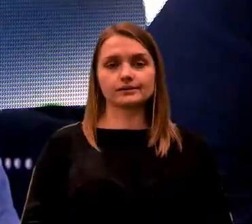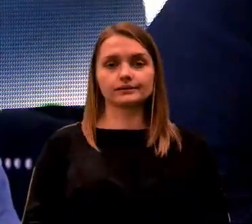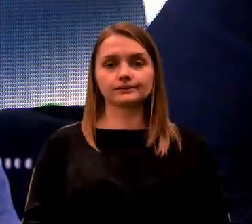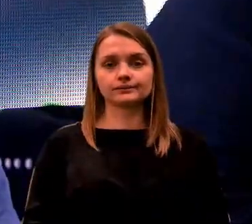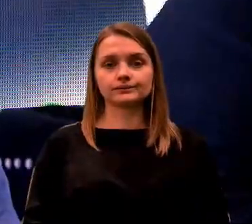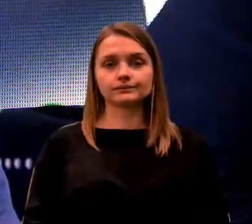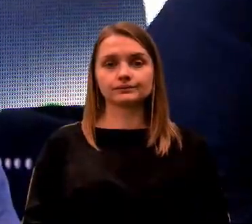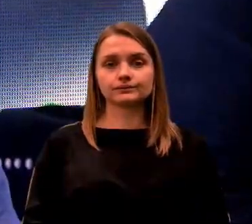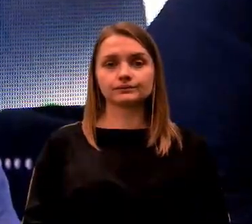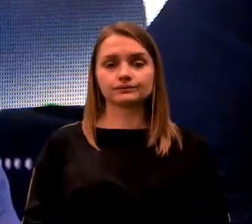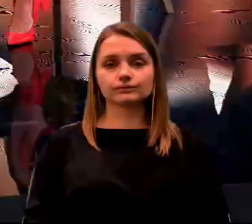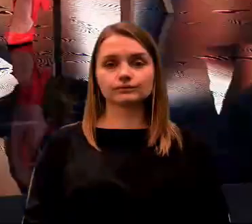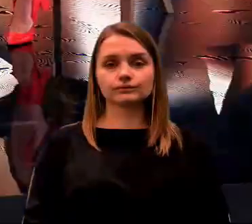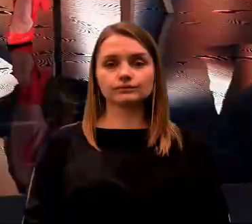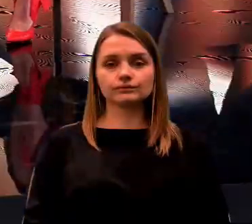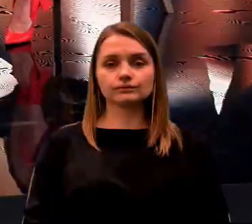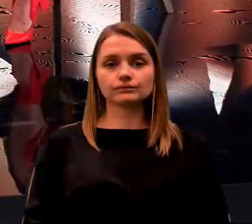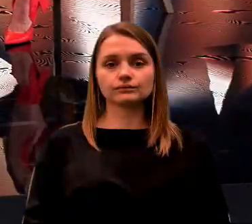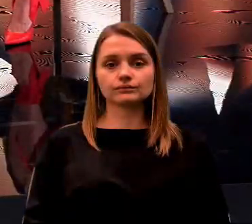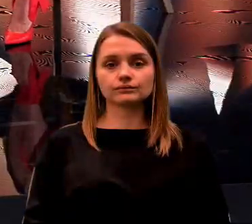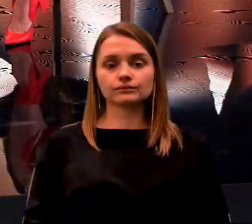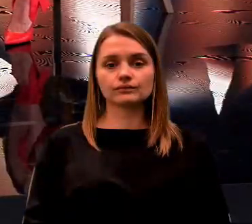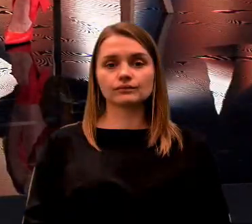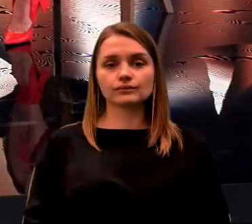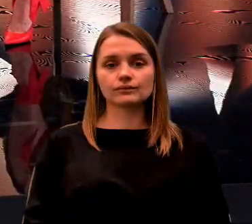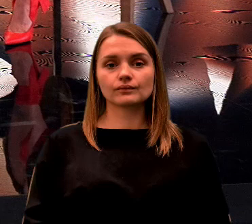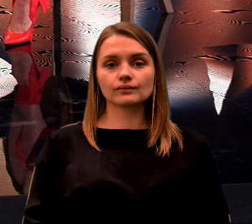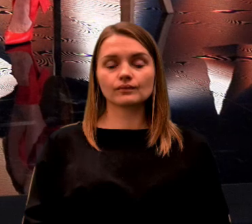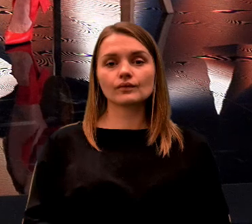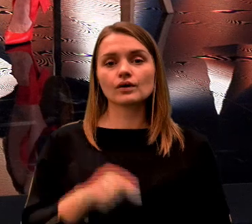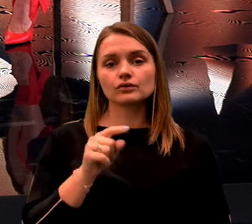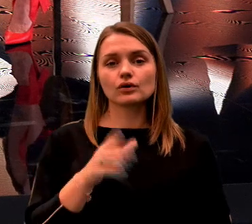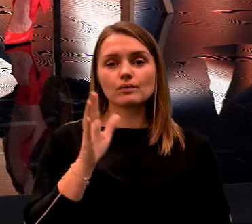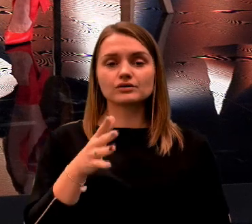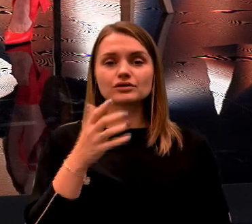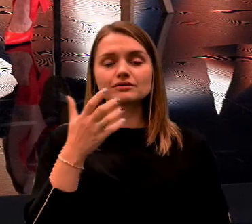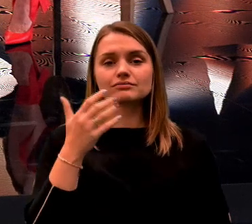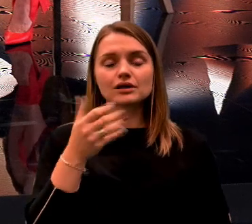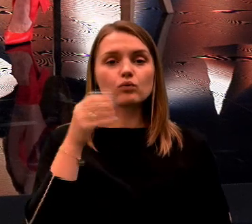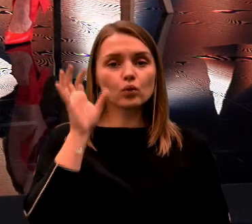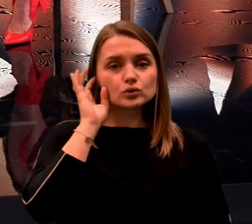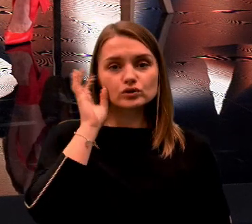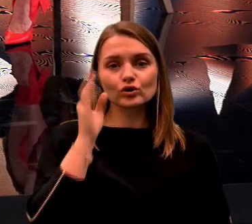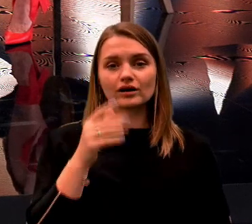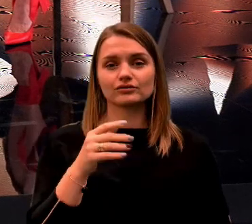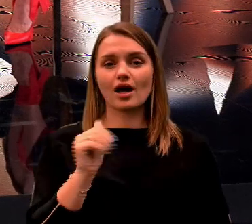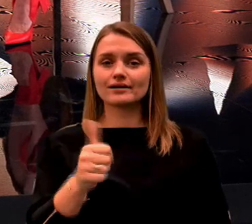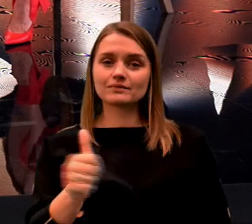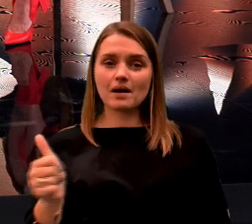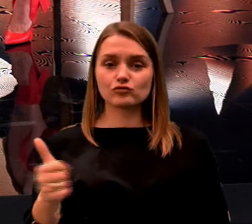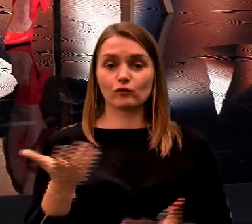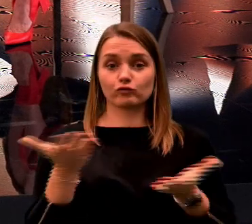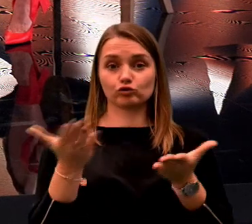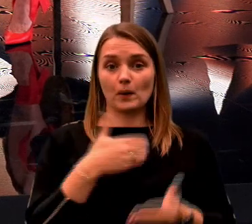i moje pytanie dzisiaj takie otwierające i to, do czego chciałam wciągnąć naszych ekspertów do dyskusji, to jest, gdzie my